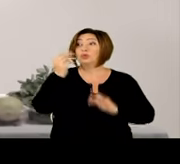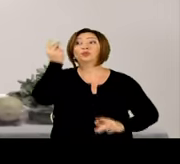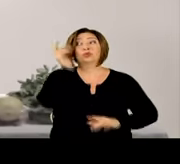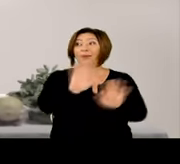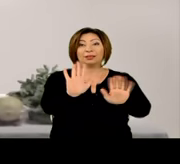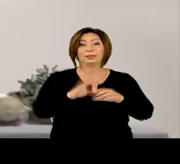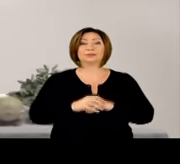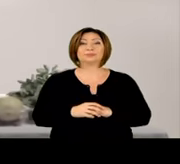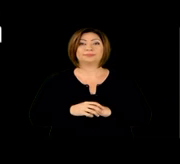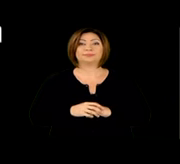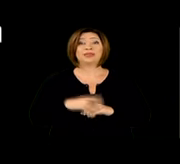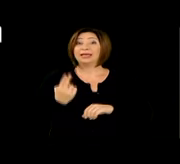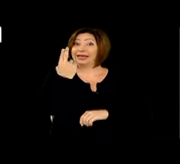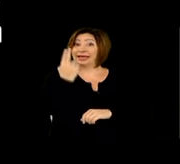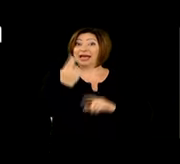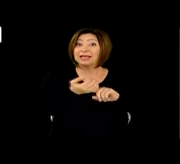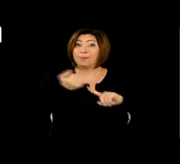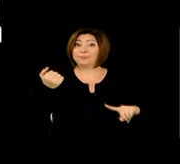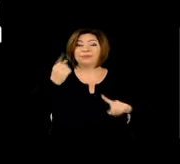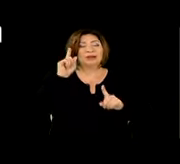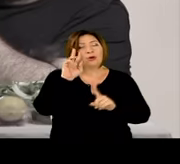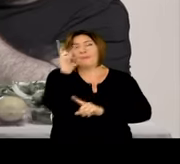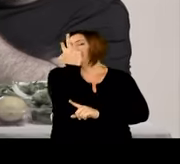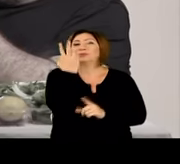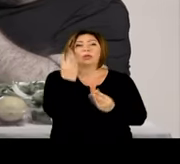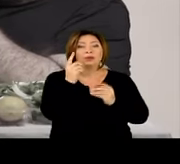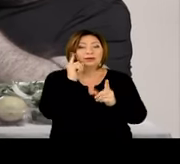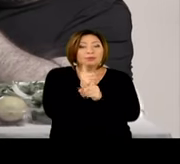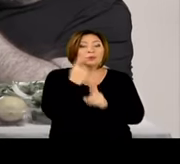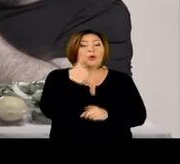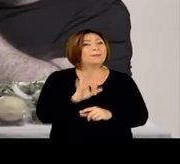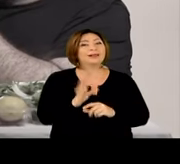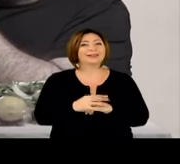unutmayın. 7. Kebapta romantizm olaylarına girmeyin.